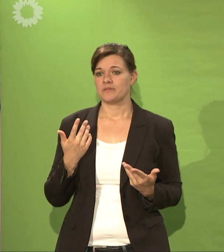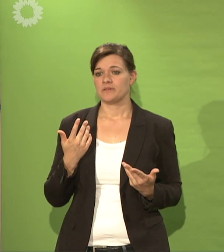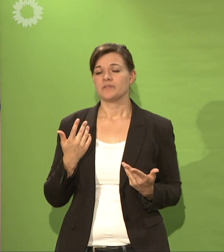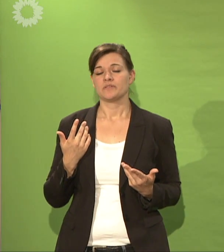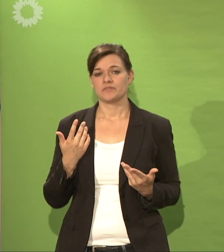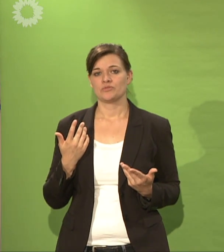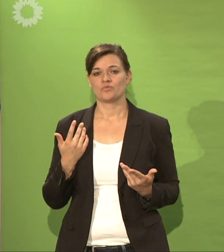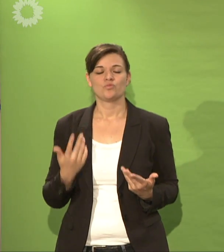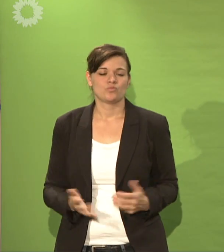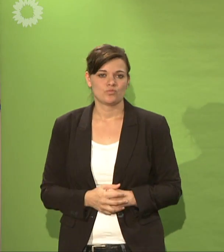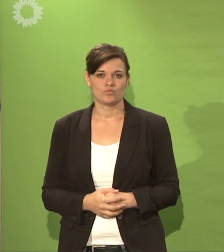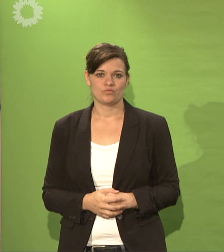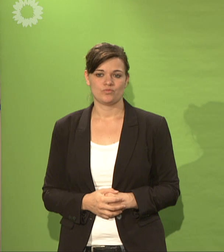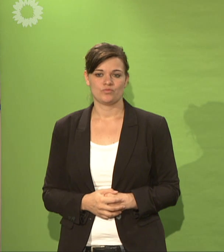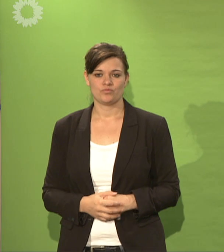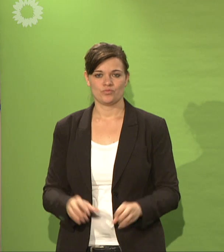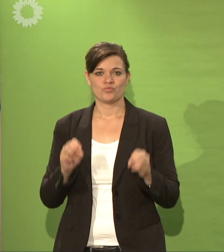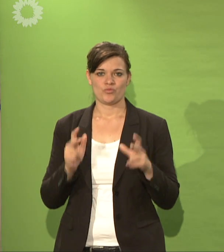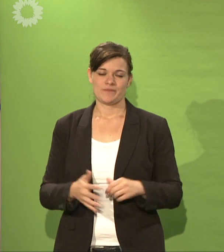Und dann